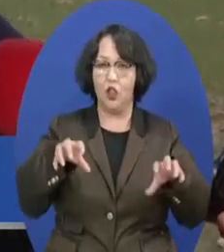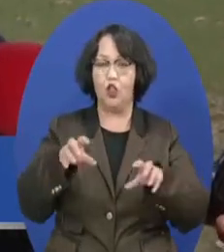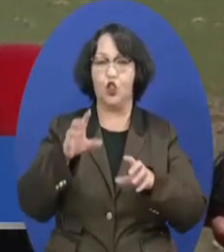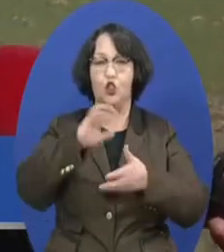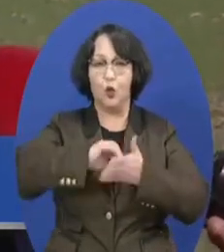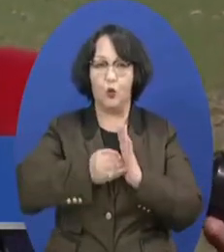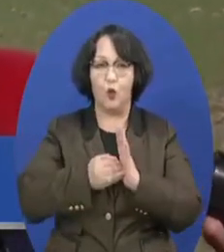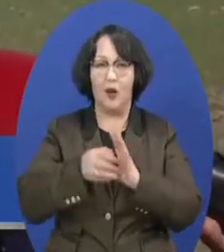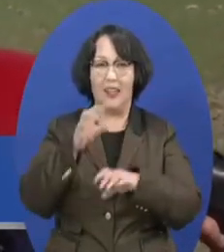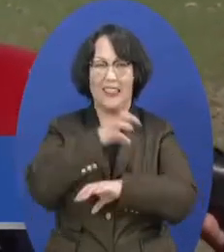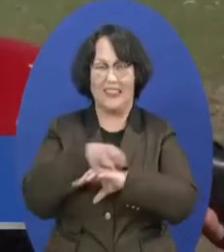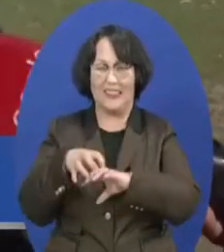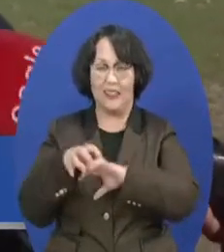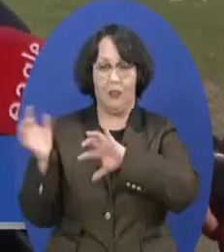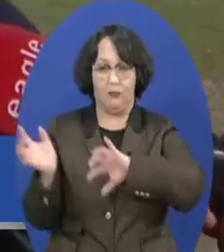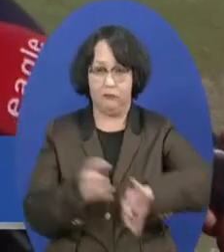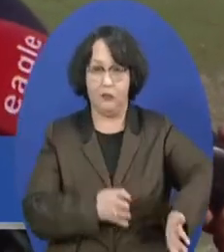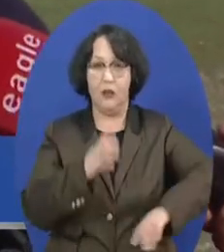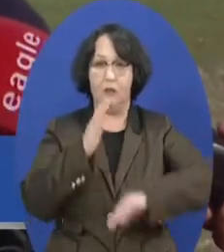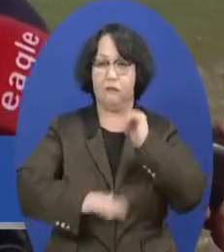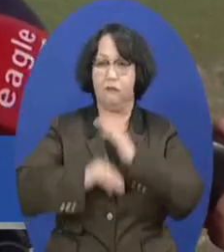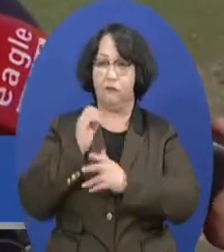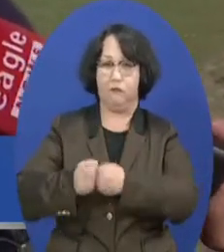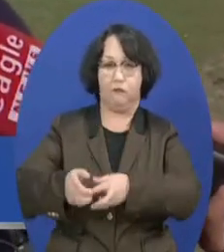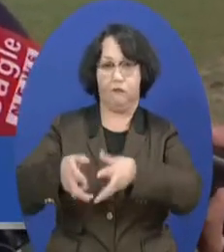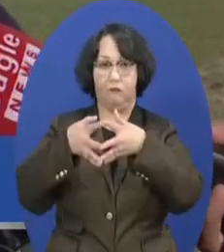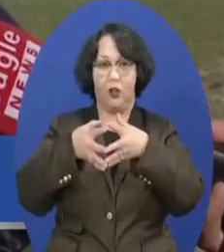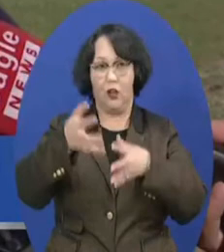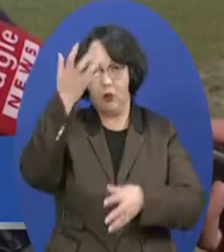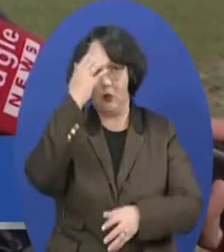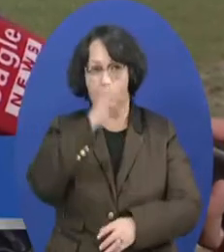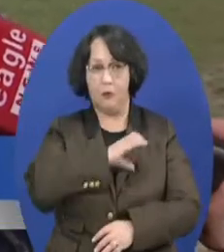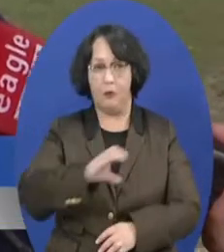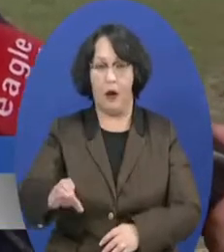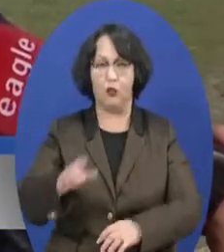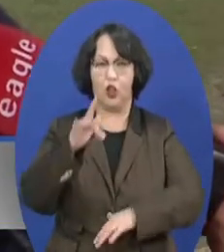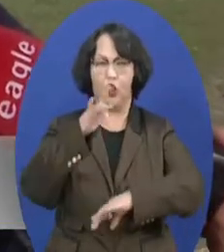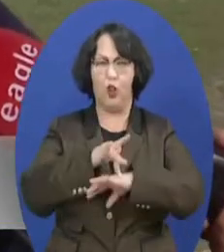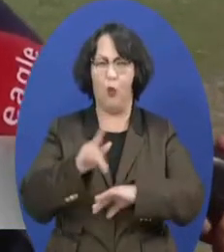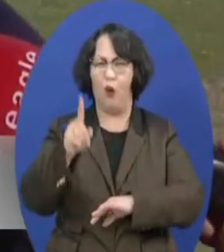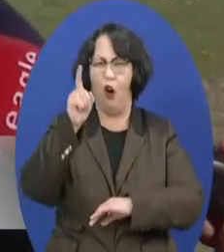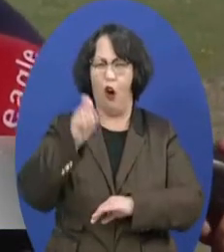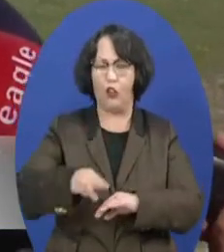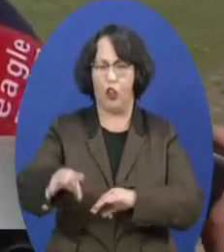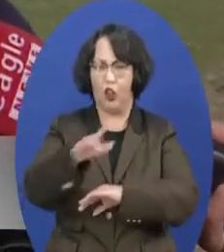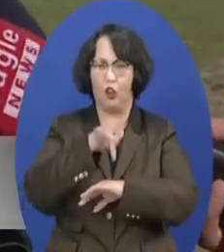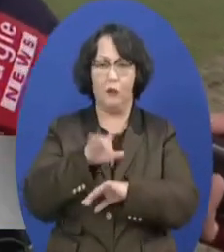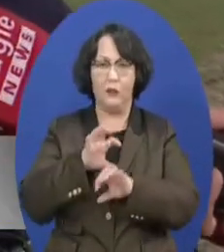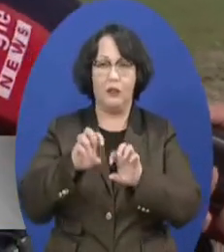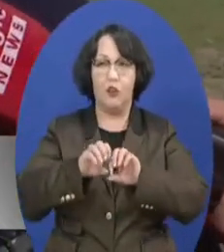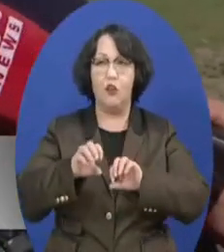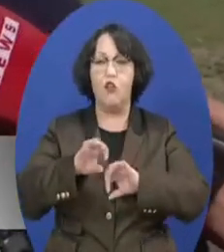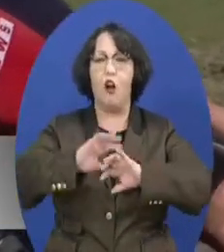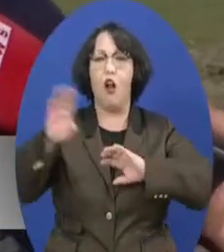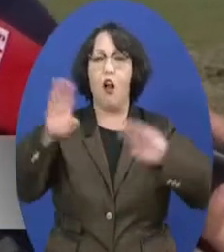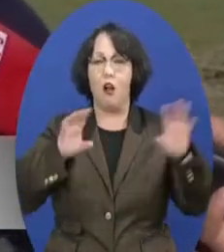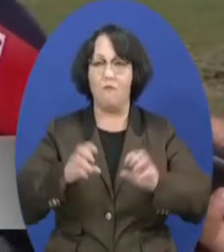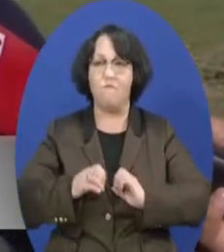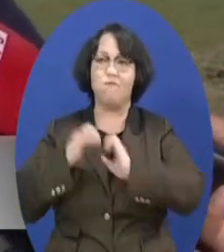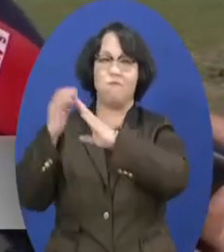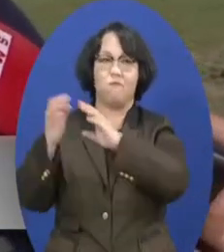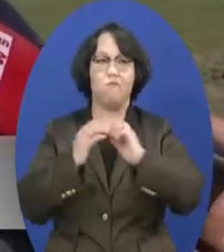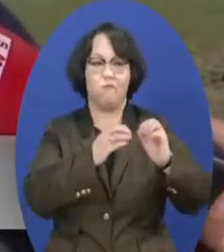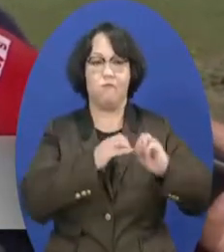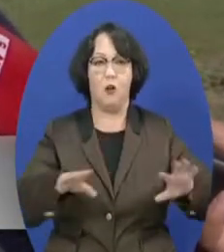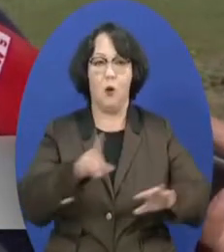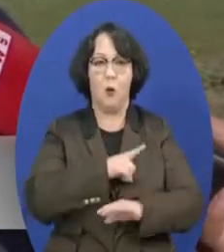байна. Тэгээ төрийн байгууллагуудаа үе шаттай гаргах, за мөн одоо хувийн хэвшлийн томоохон компаниудаа бас засгийн газар урайлна. Хамтарч